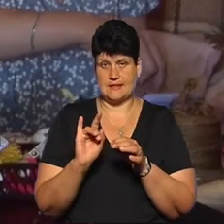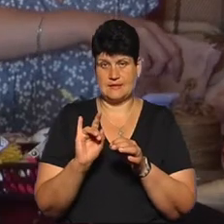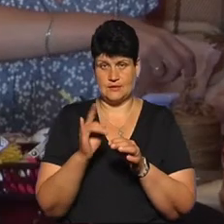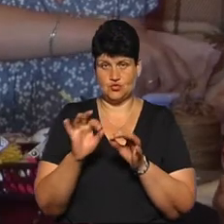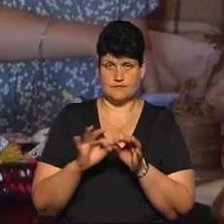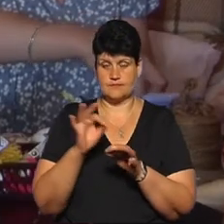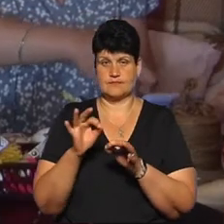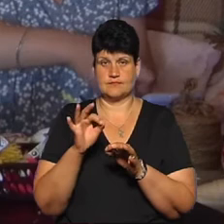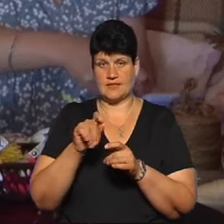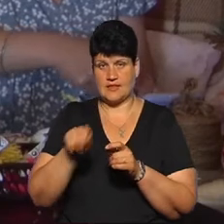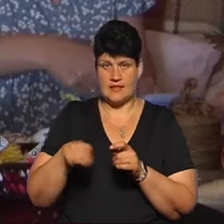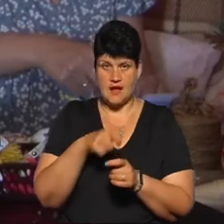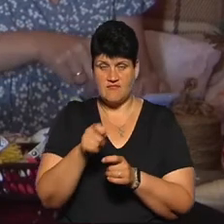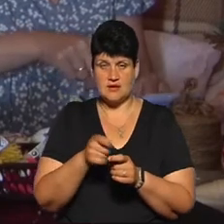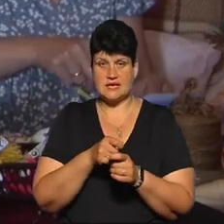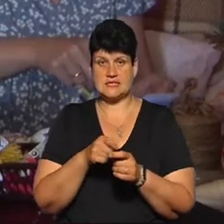і навхрест